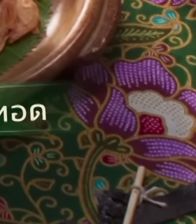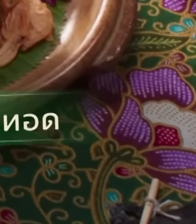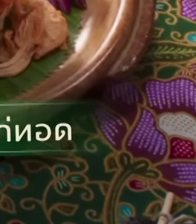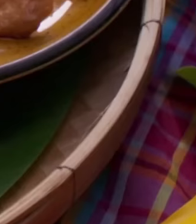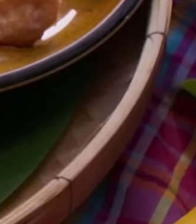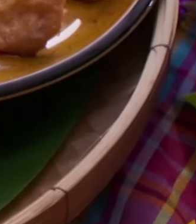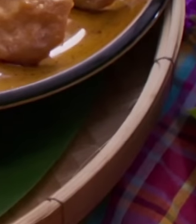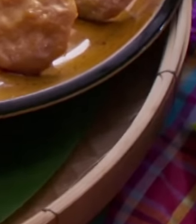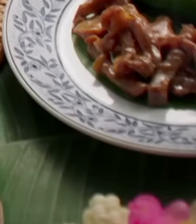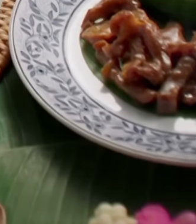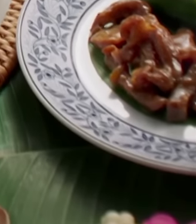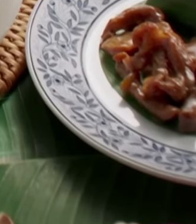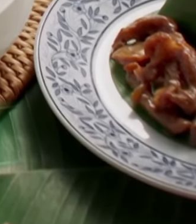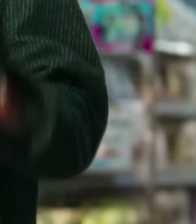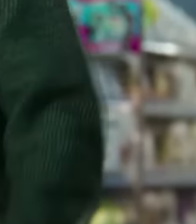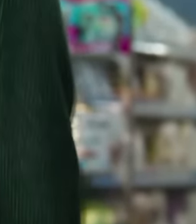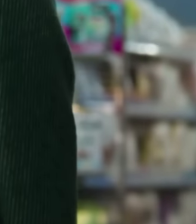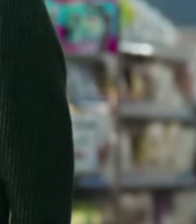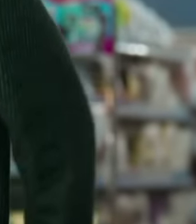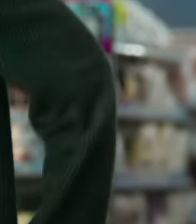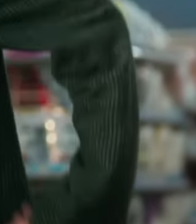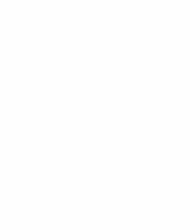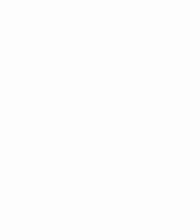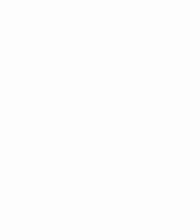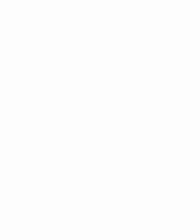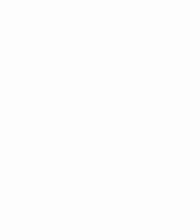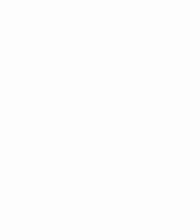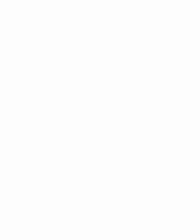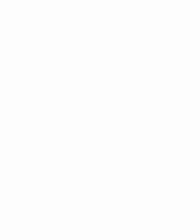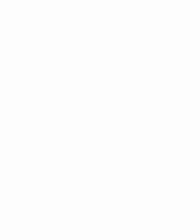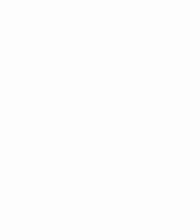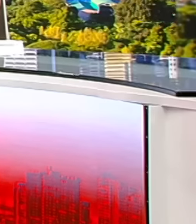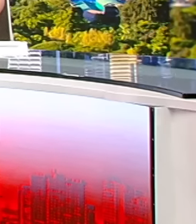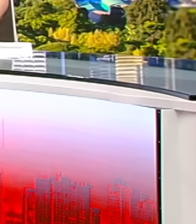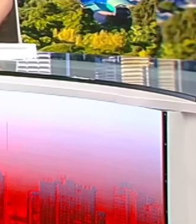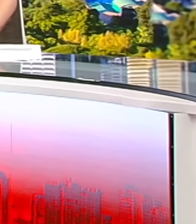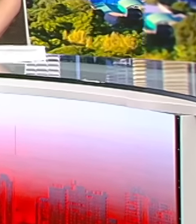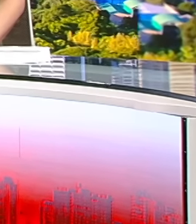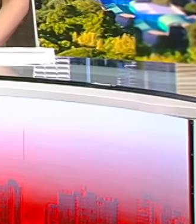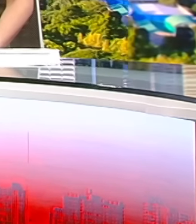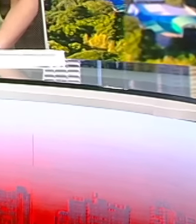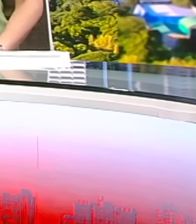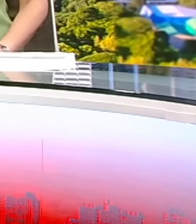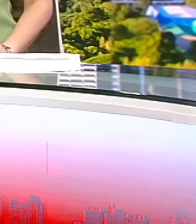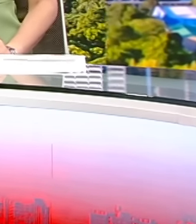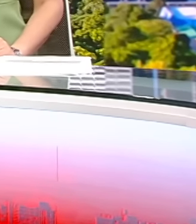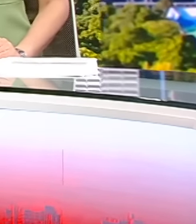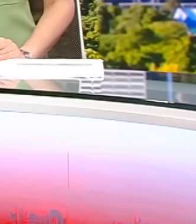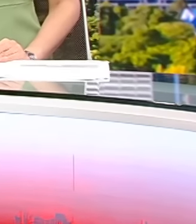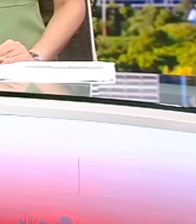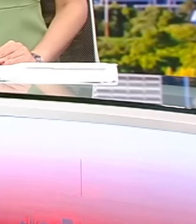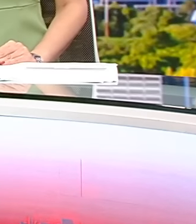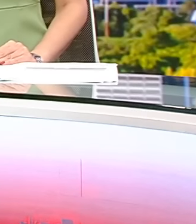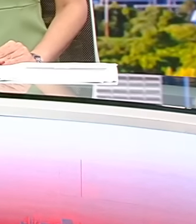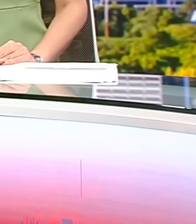สนับสนุนโดยเสน่ห์ความเป็นไทยใครๆก็หลงรัก 7-Eleven ช่วงนี้พาผู้ชมไปติดตามสถานการณ์ล่าสุด